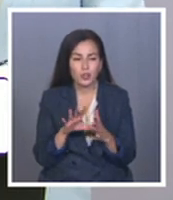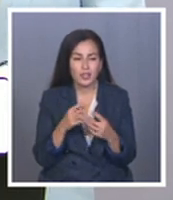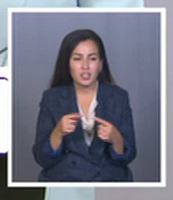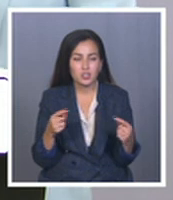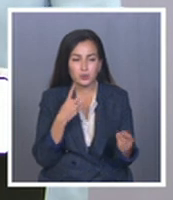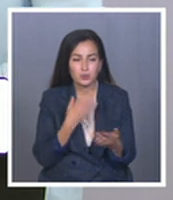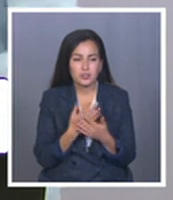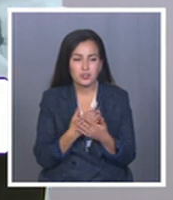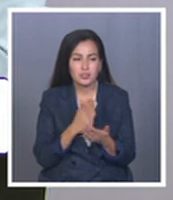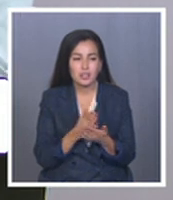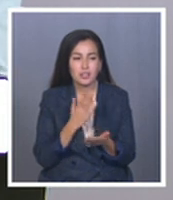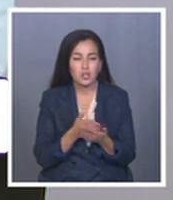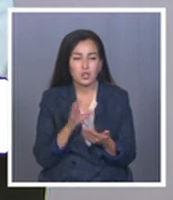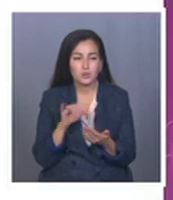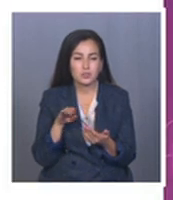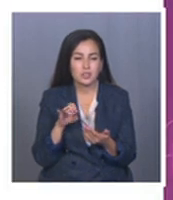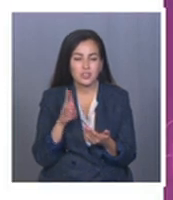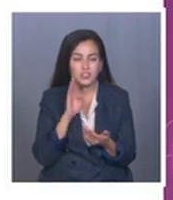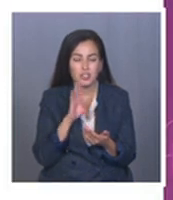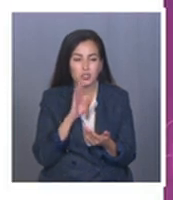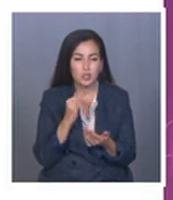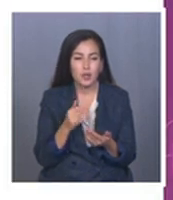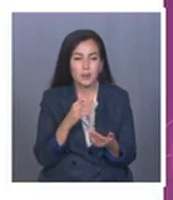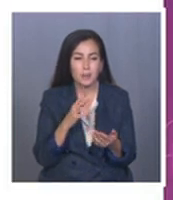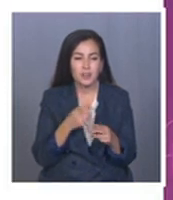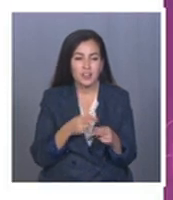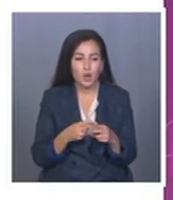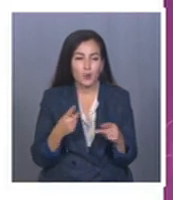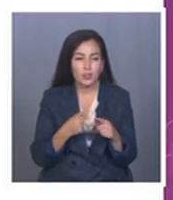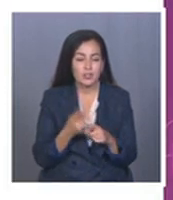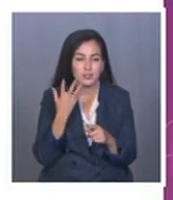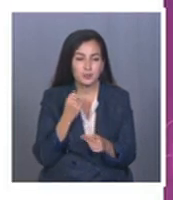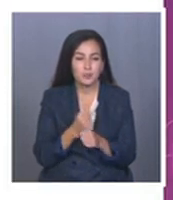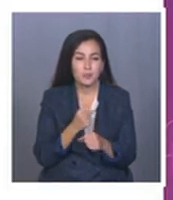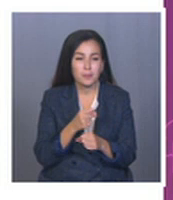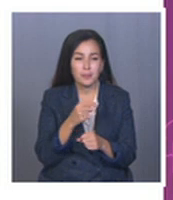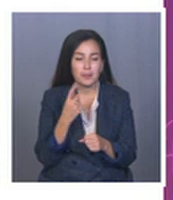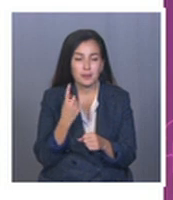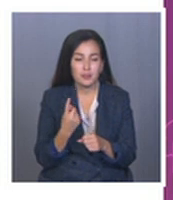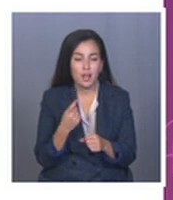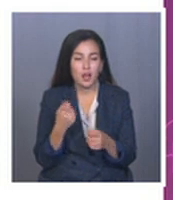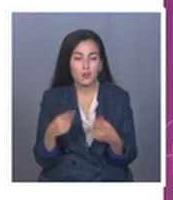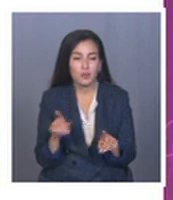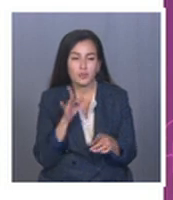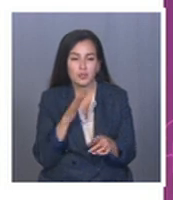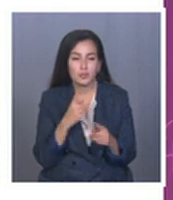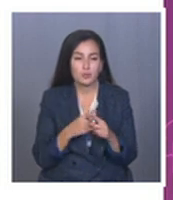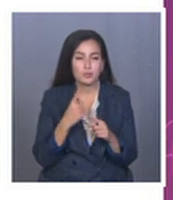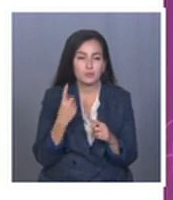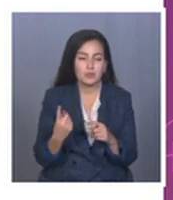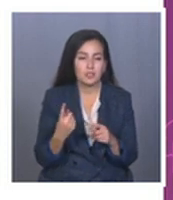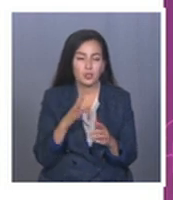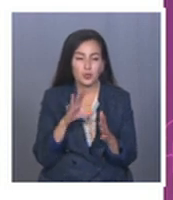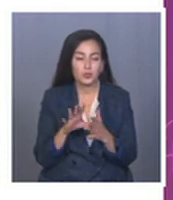көрсетілген. Мысалы, сутек. Сутек металдармен қосылған кезде минус 1, ал басқа кезде плюс 1 деген тотығу